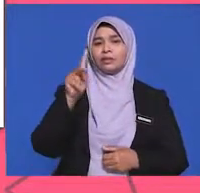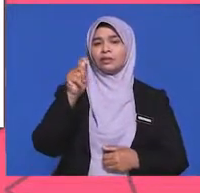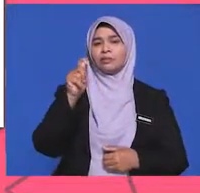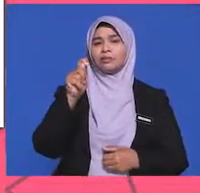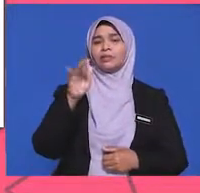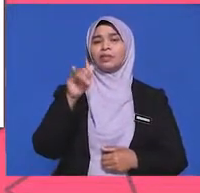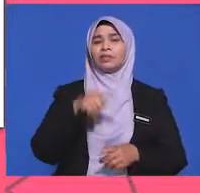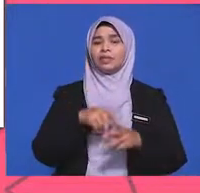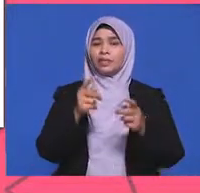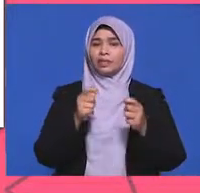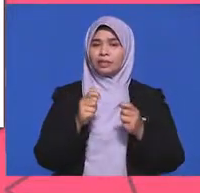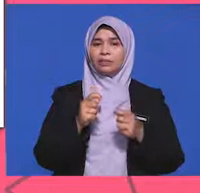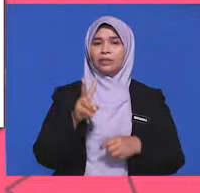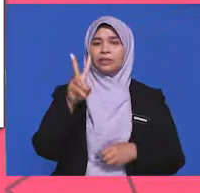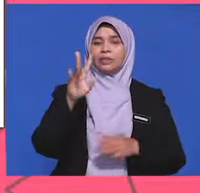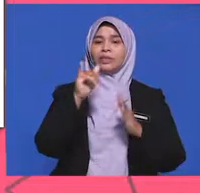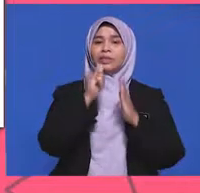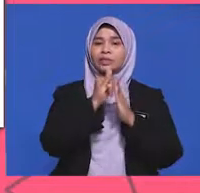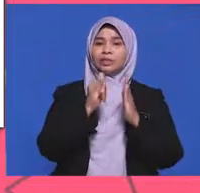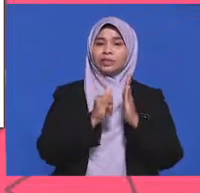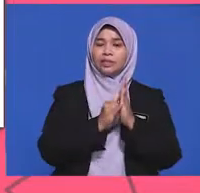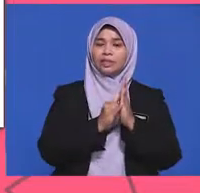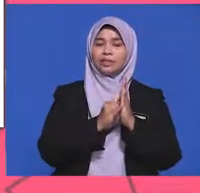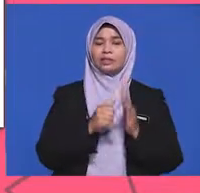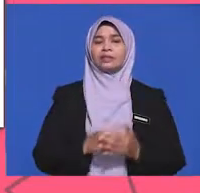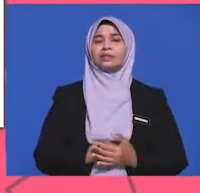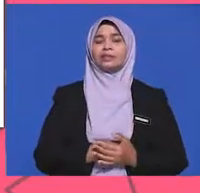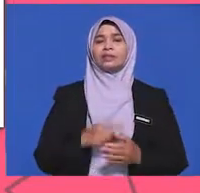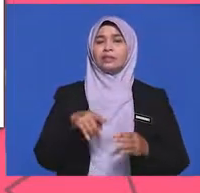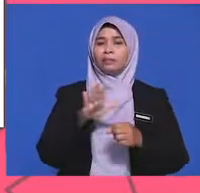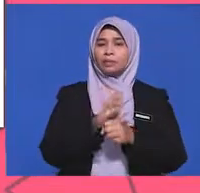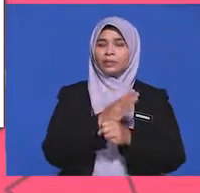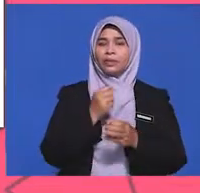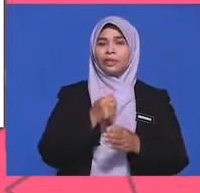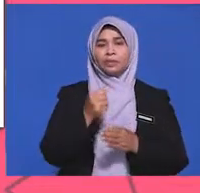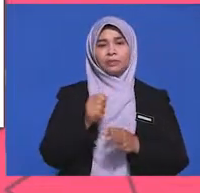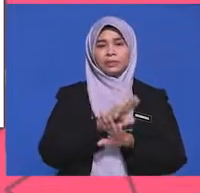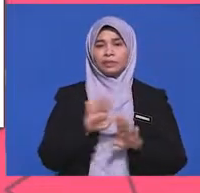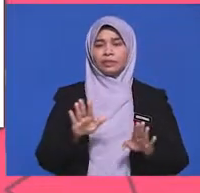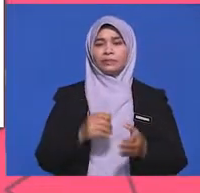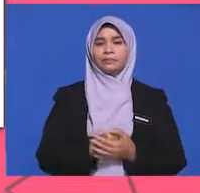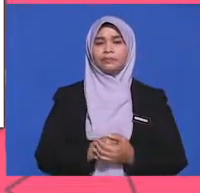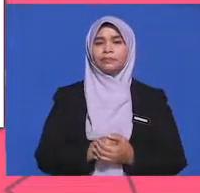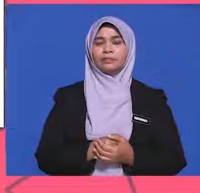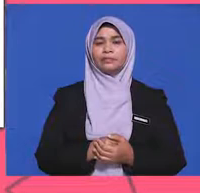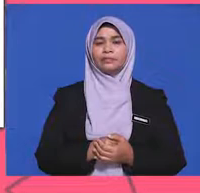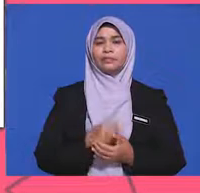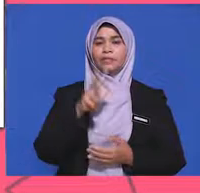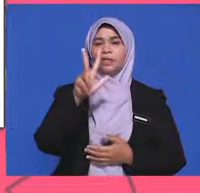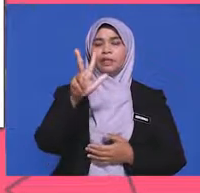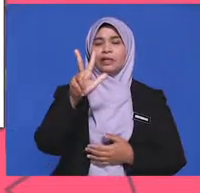diterima. Kedua, sama ada syarat dipenuhi ataupun tidak. Yang